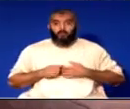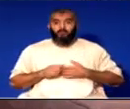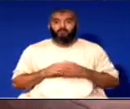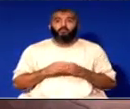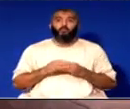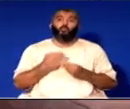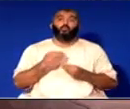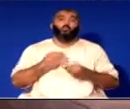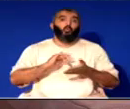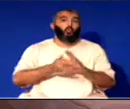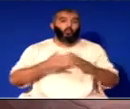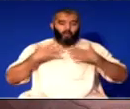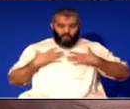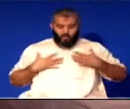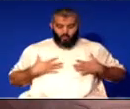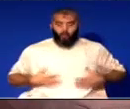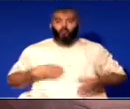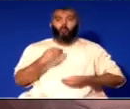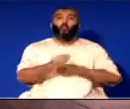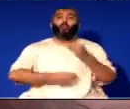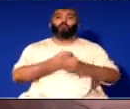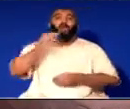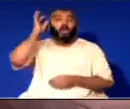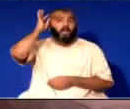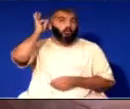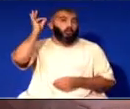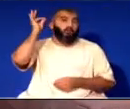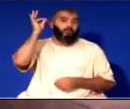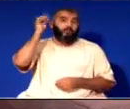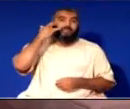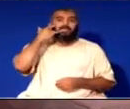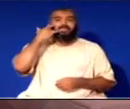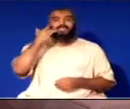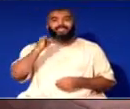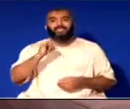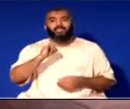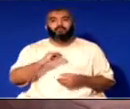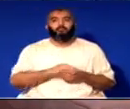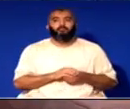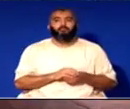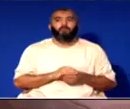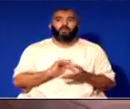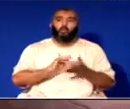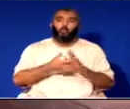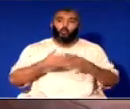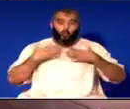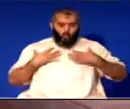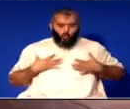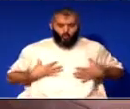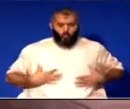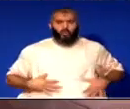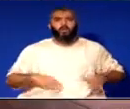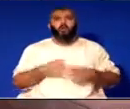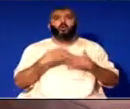فقط شعرك؟ كين لما تغسلي شعرك الى الغسل كامل، هنا نتحدث على التيمم. قال كي